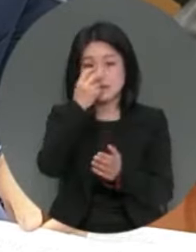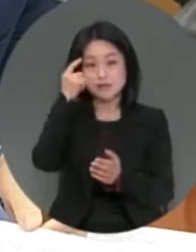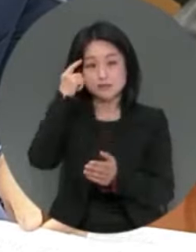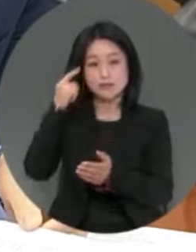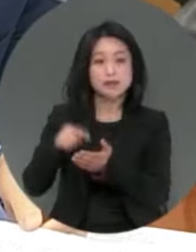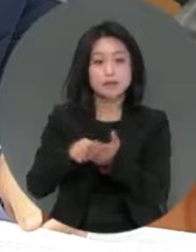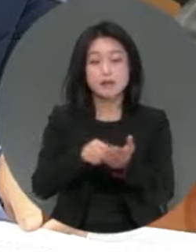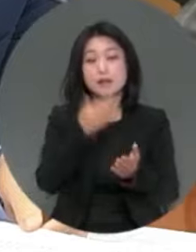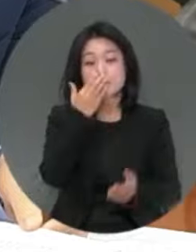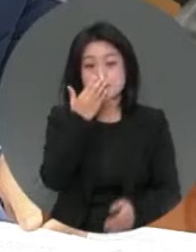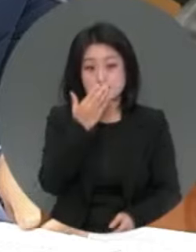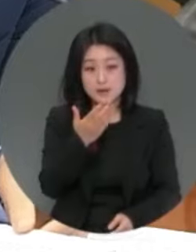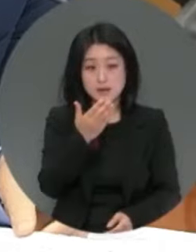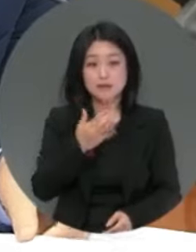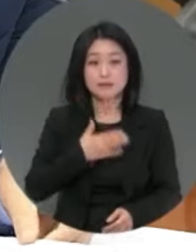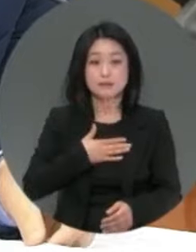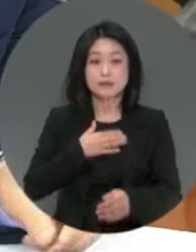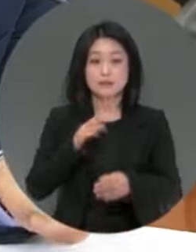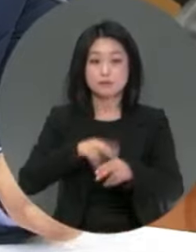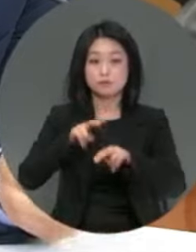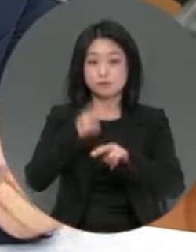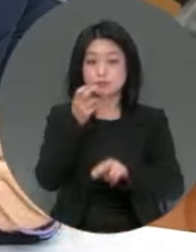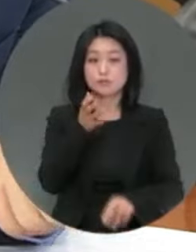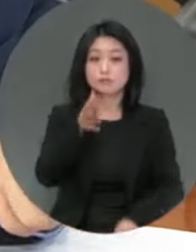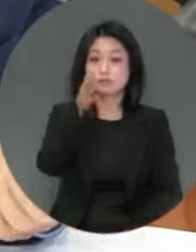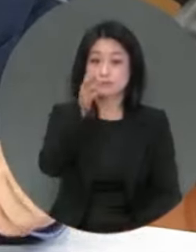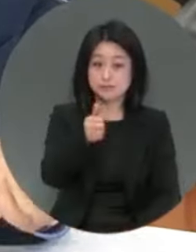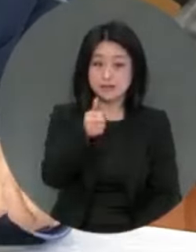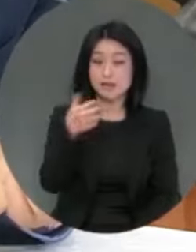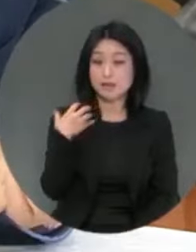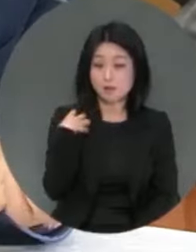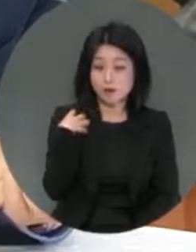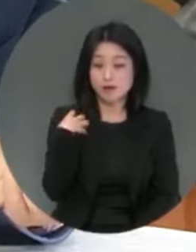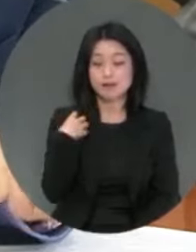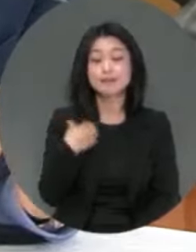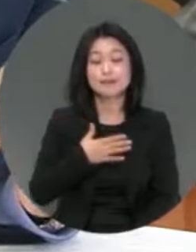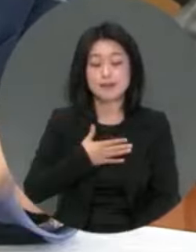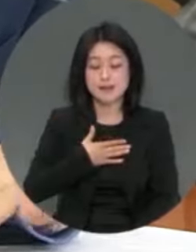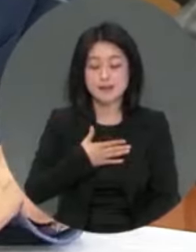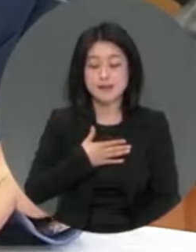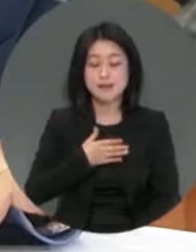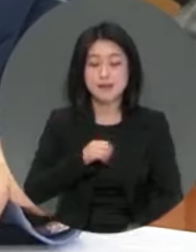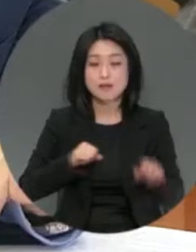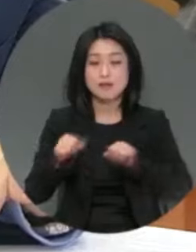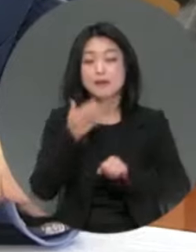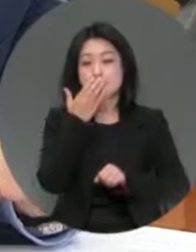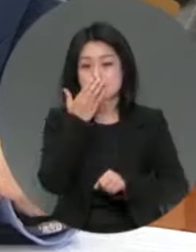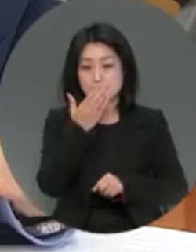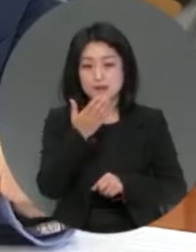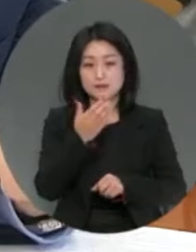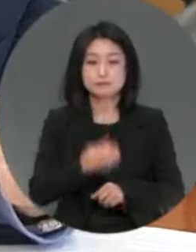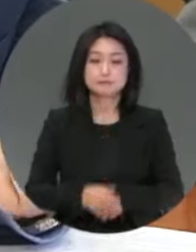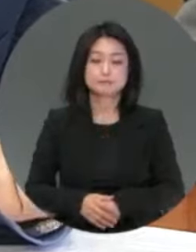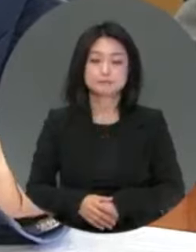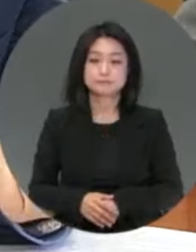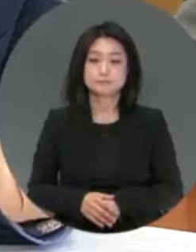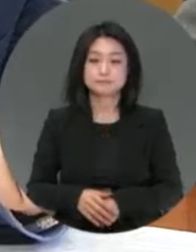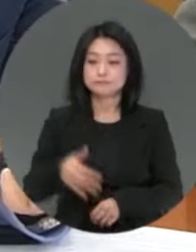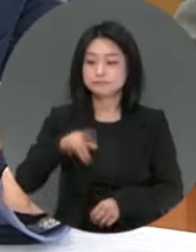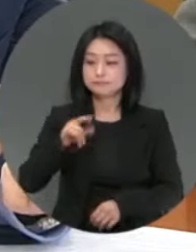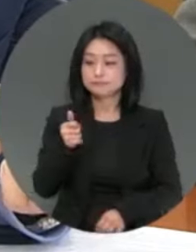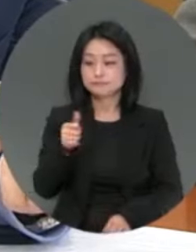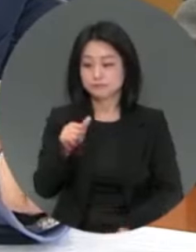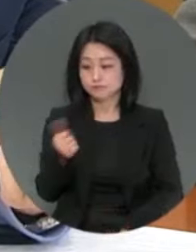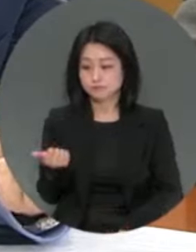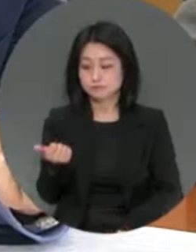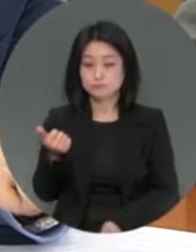갖고 있습니다. 제가 공수처장이 된다면 그렇게 하겠습니다. 자, 그럼 다시 물어볼게요. 최상병 사건